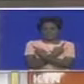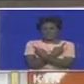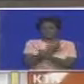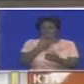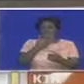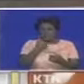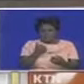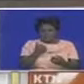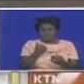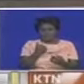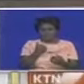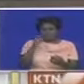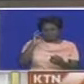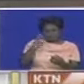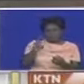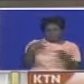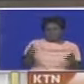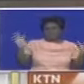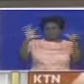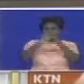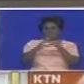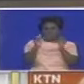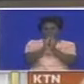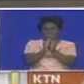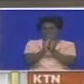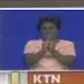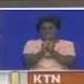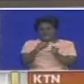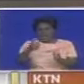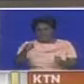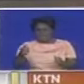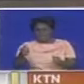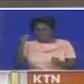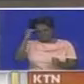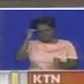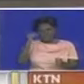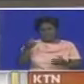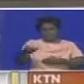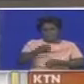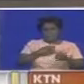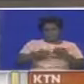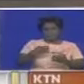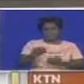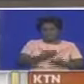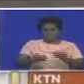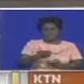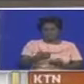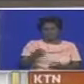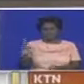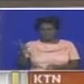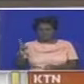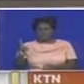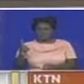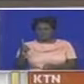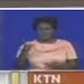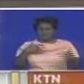rendered simultaneously or in conjunction with or after hearing the pending application by motion of the cabinet secretary concerning the